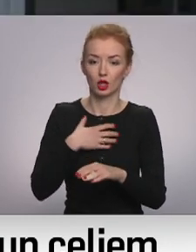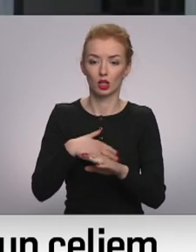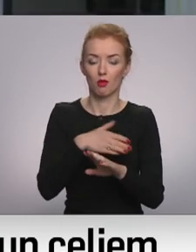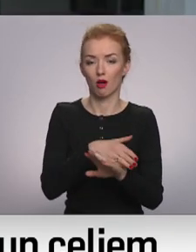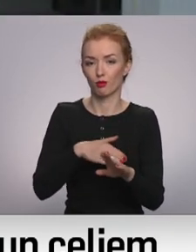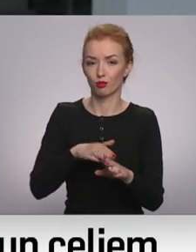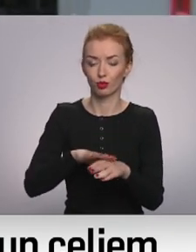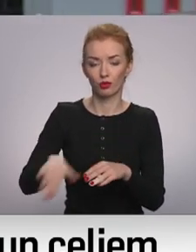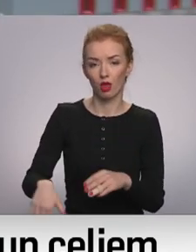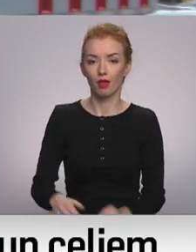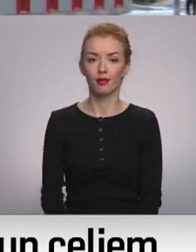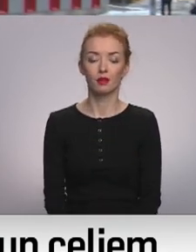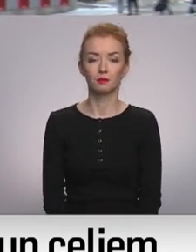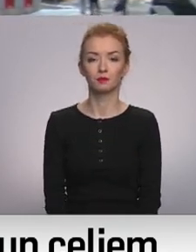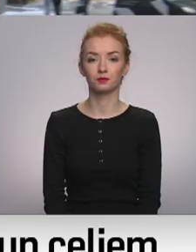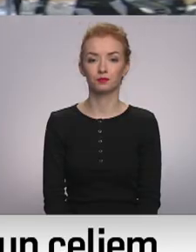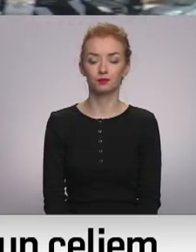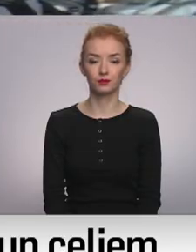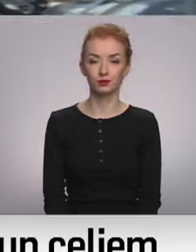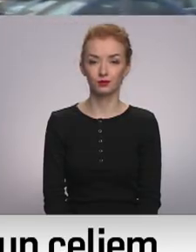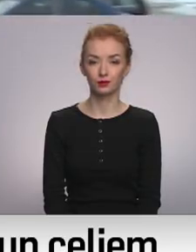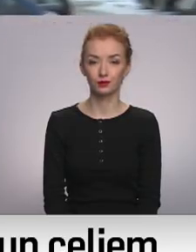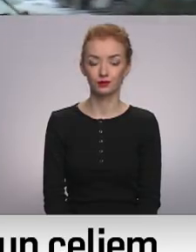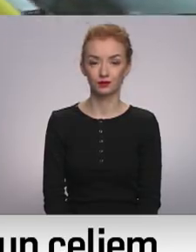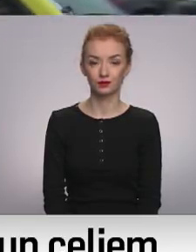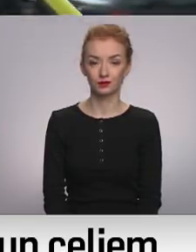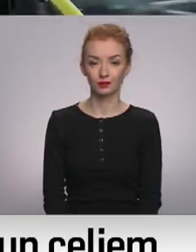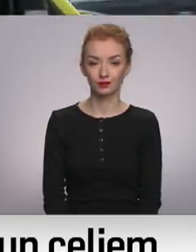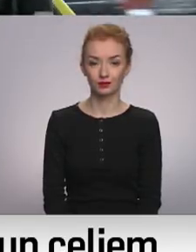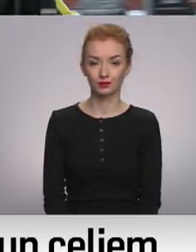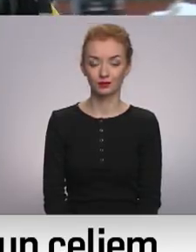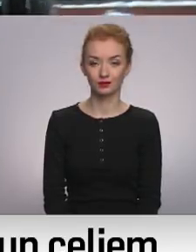amputēt. Beatrise Jakobsāne, Andrejs Mažāns, Latgales reģionālā televīzija.